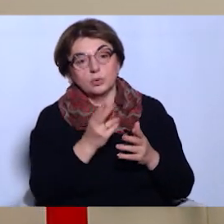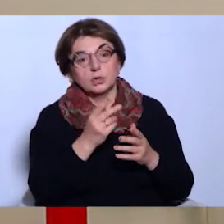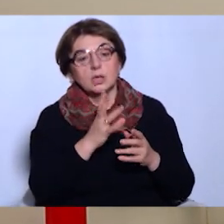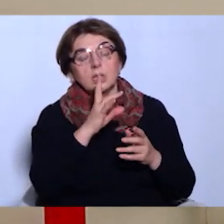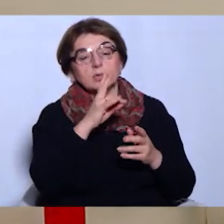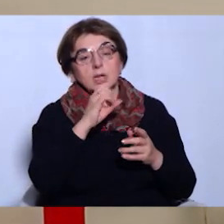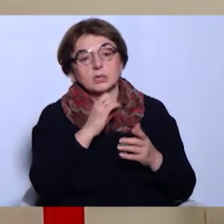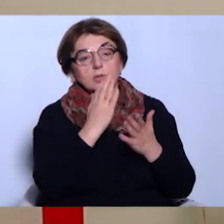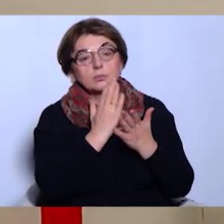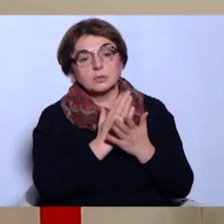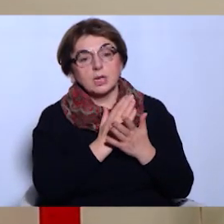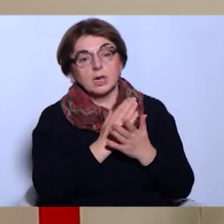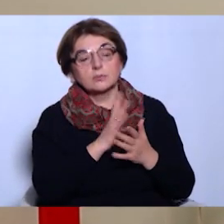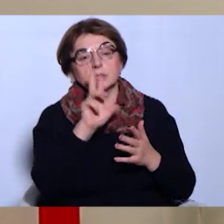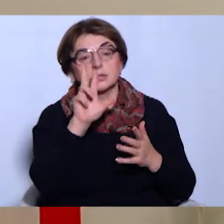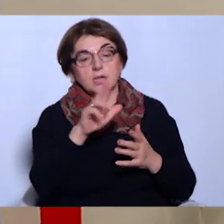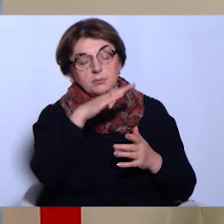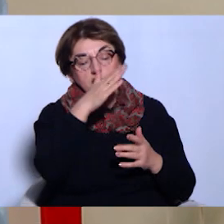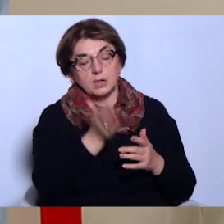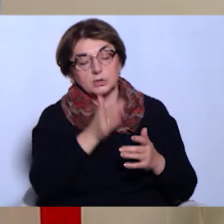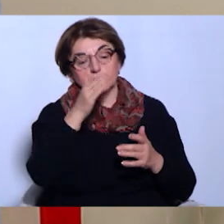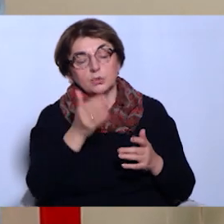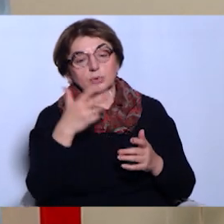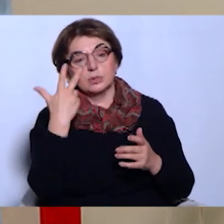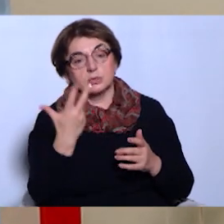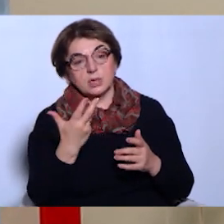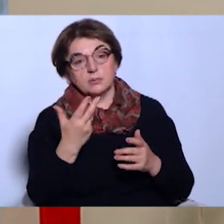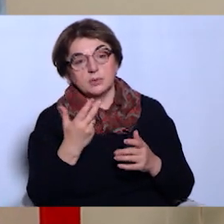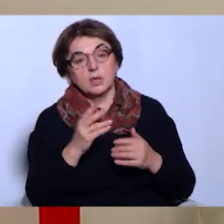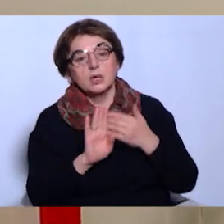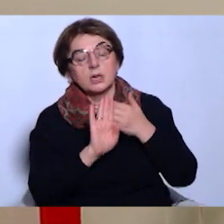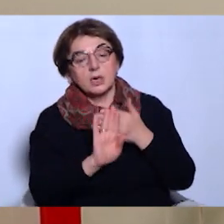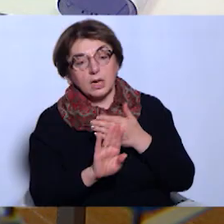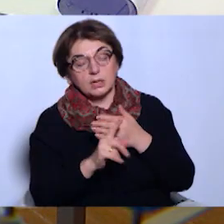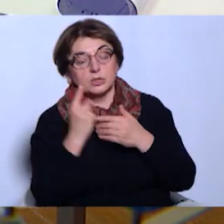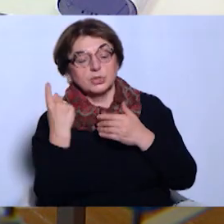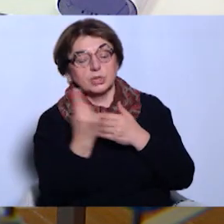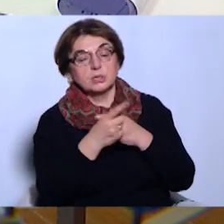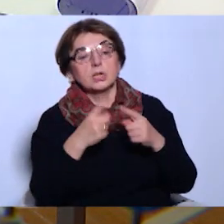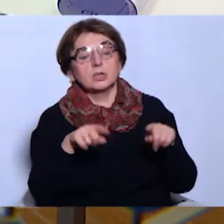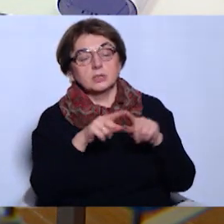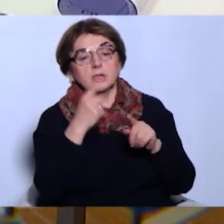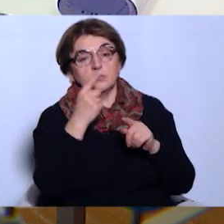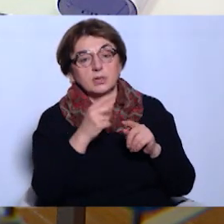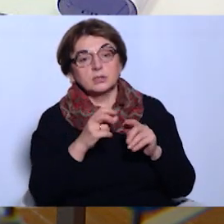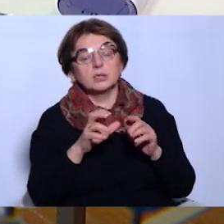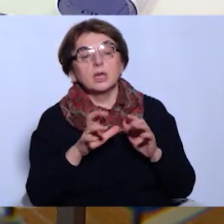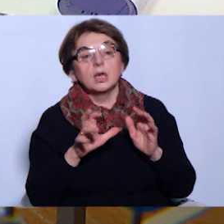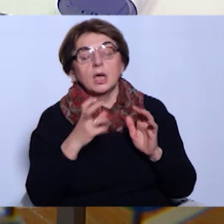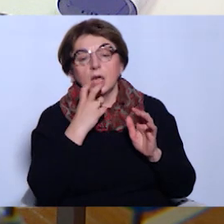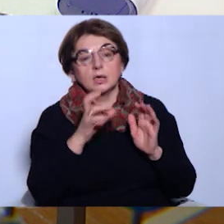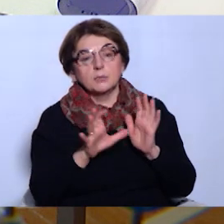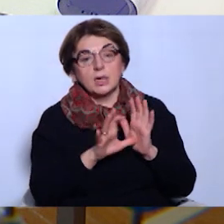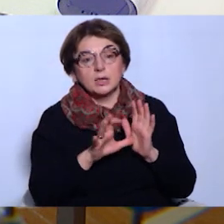2-1, ნატრიუმს აქვს 3 შრე, გარეშრეზე ისევ 1 ელექტრონია,